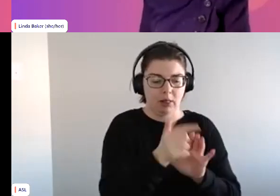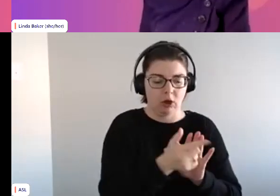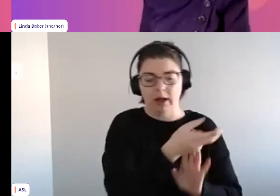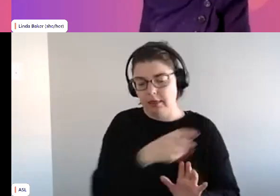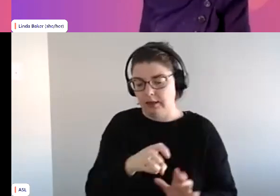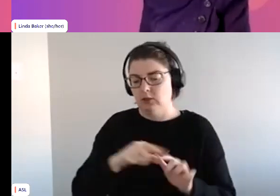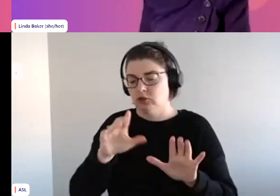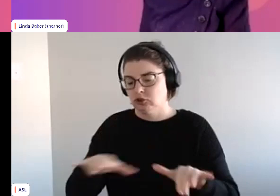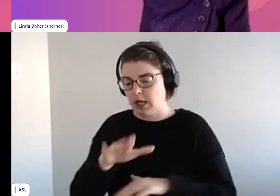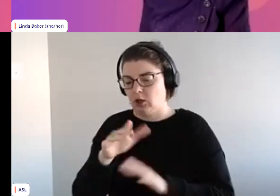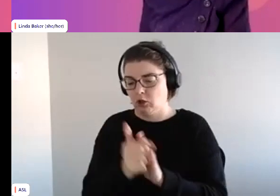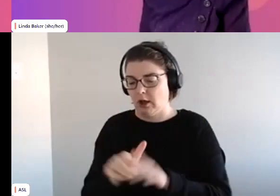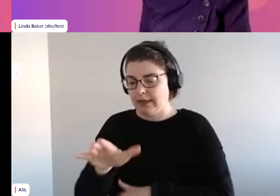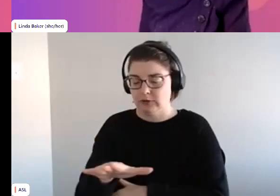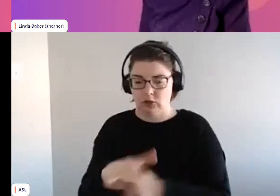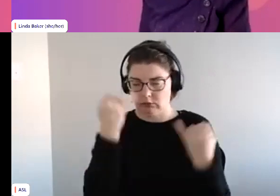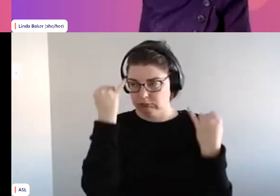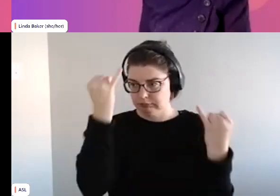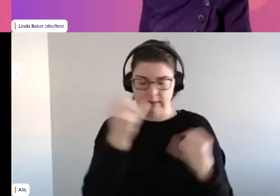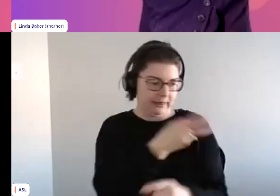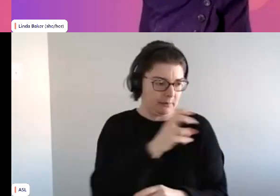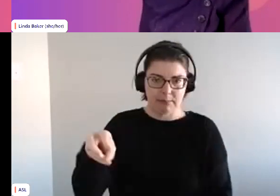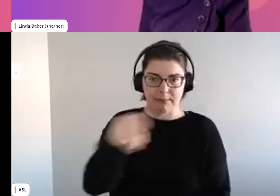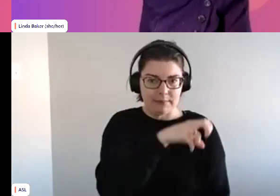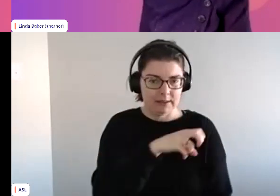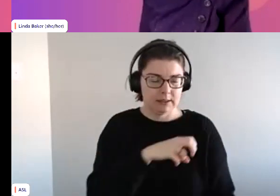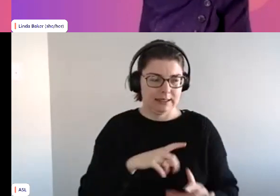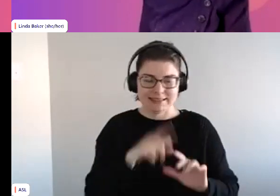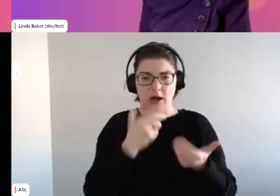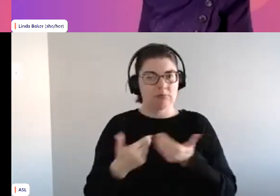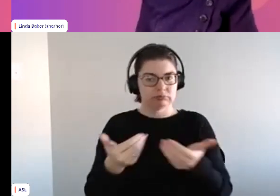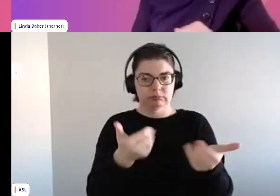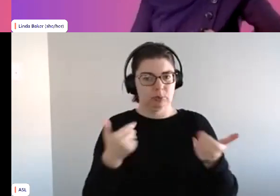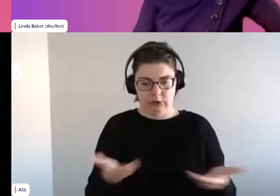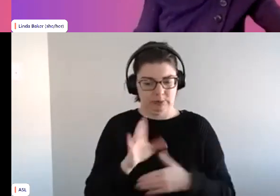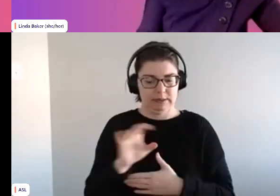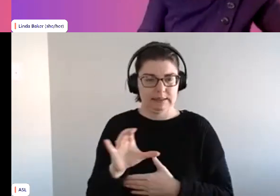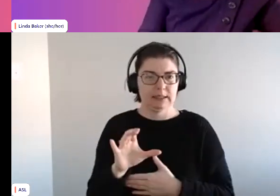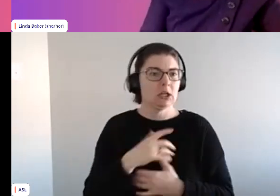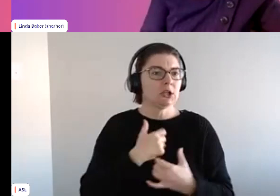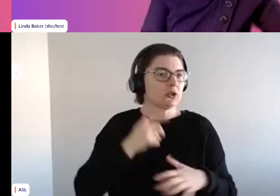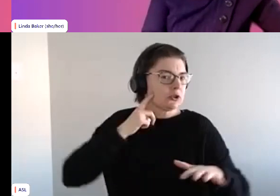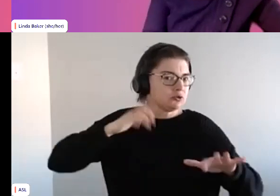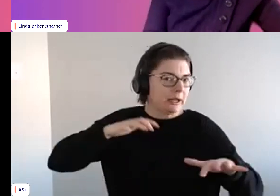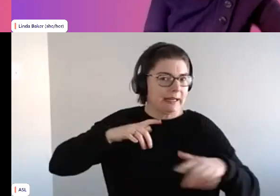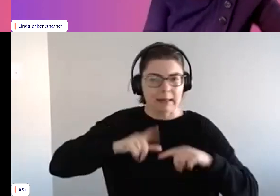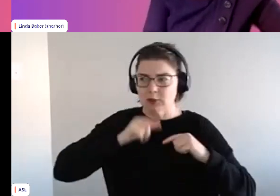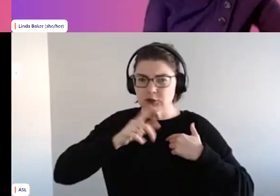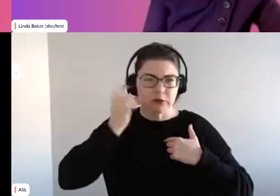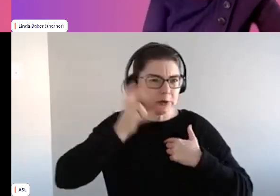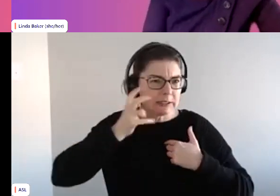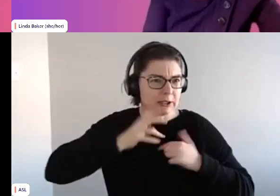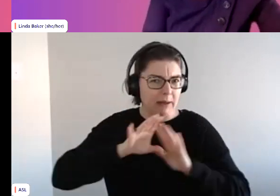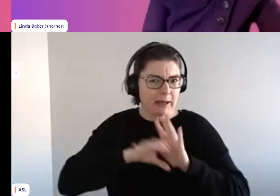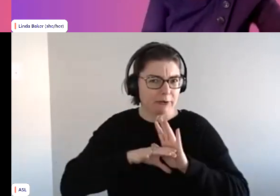on peut atteindre un doigt le droit pénal le matin et le droit familial l'après-midi et plus très fort ici